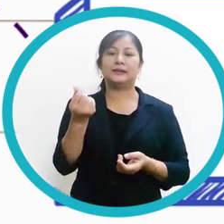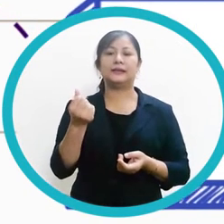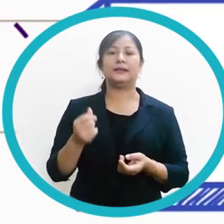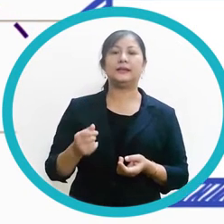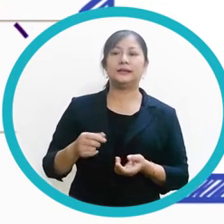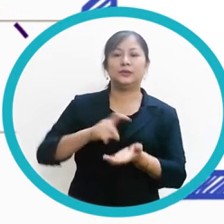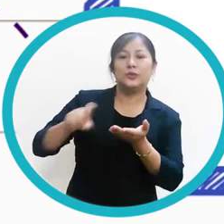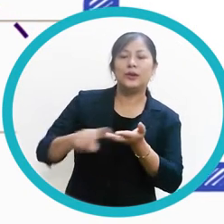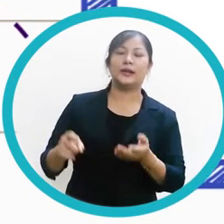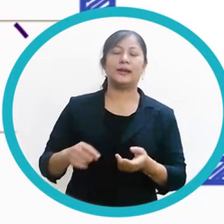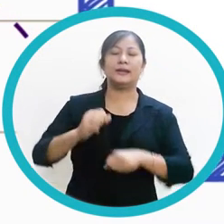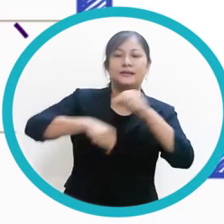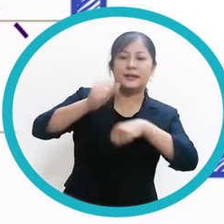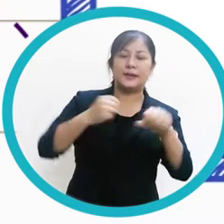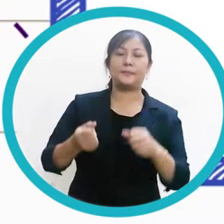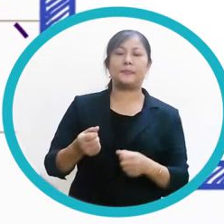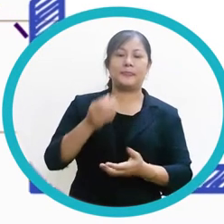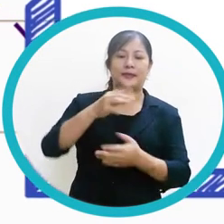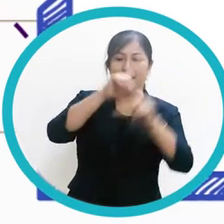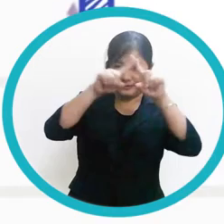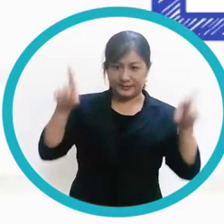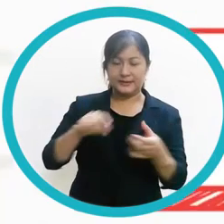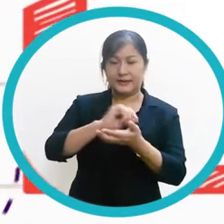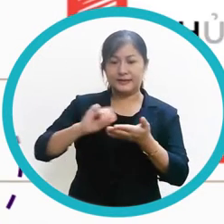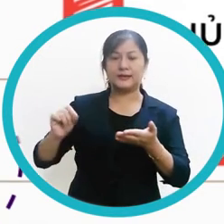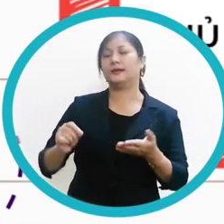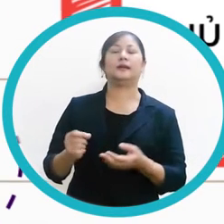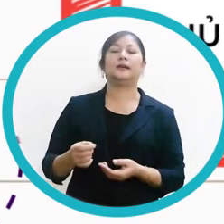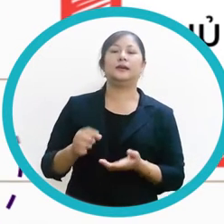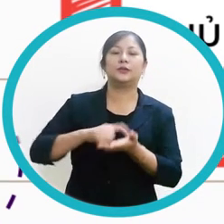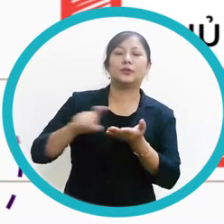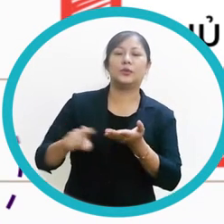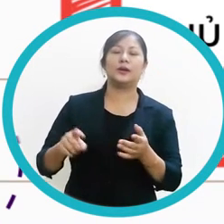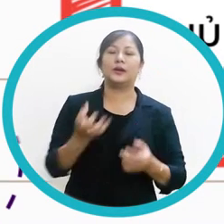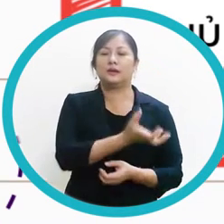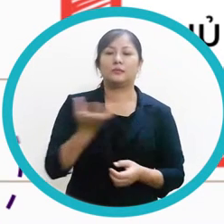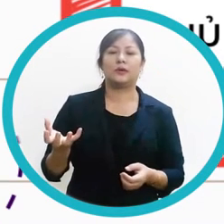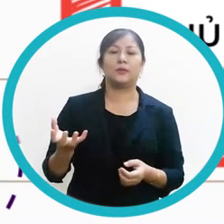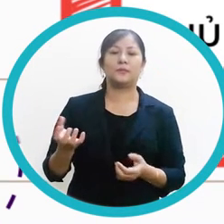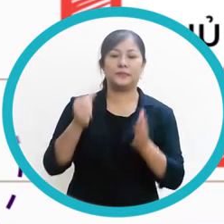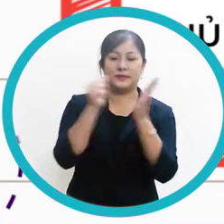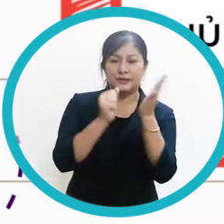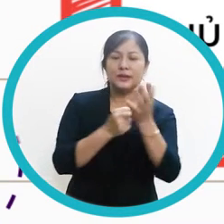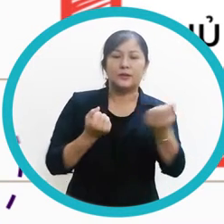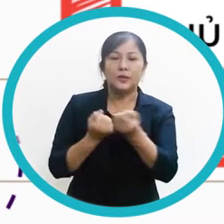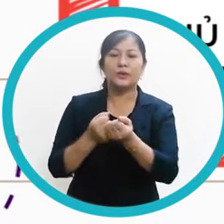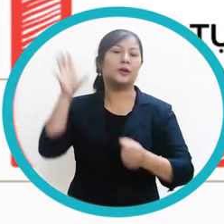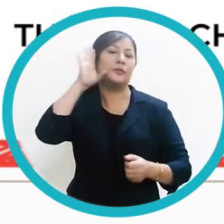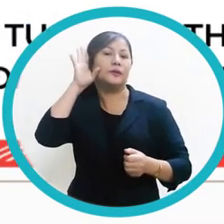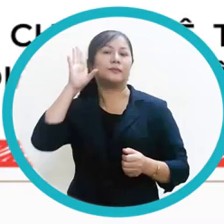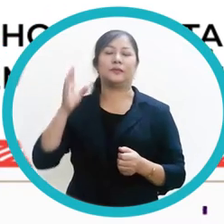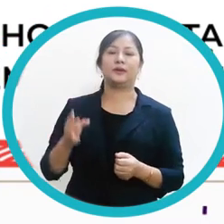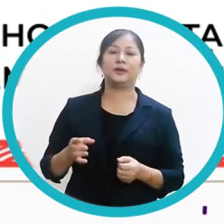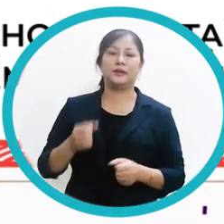giá và phương thức cho khách hàng thuê xe đạp, giấy tờ thủ tục gì để bố trí xe đạp cho thuê ở các địa điểm công cộng, chính sách